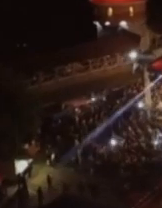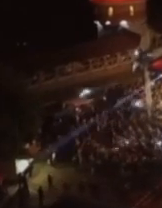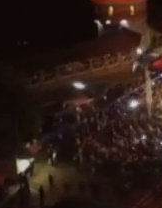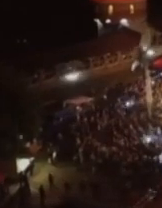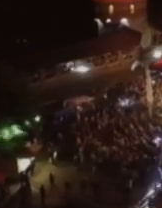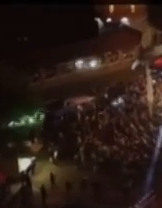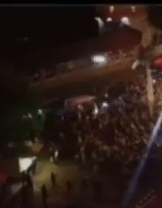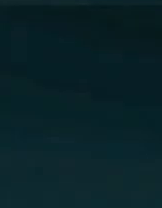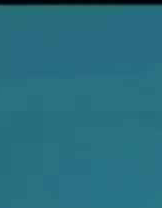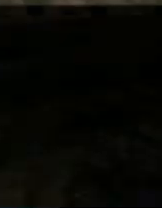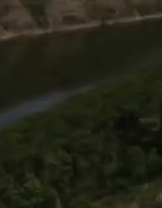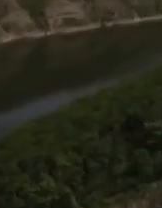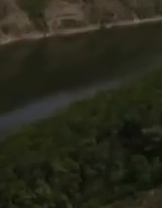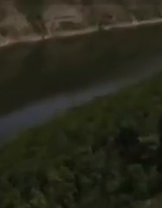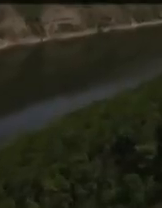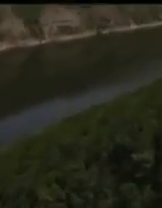Музика